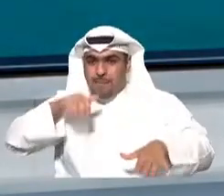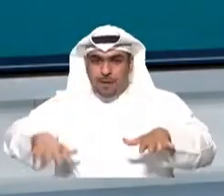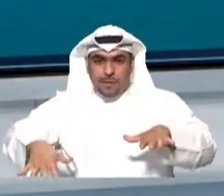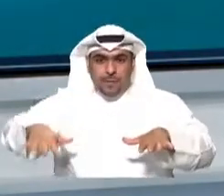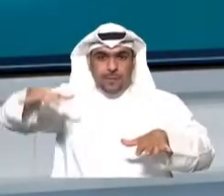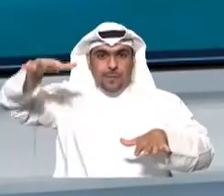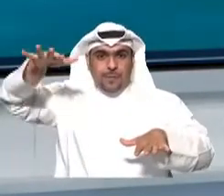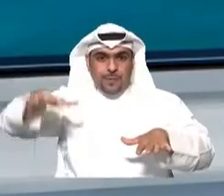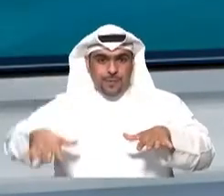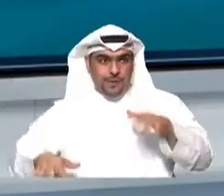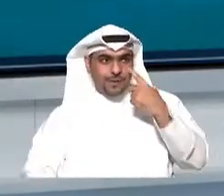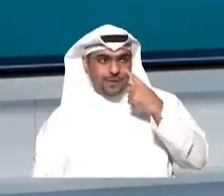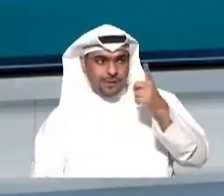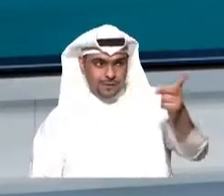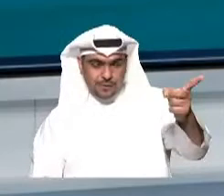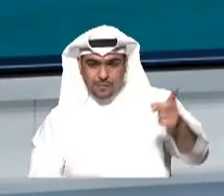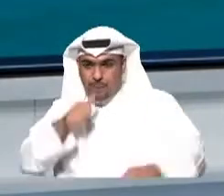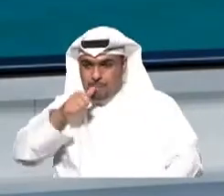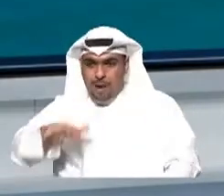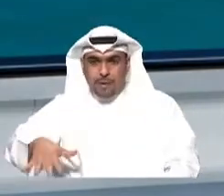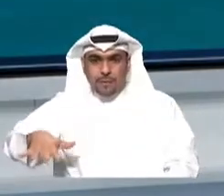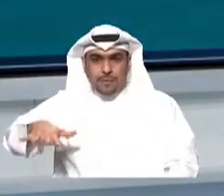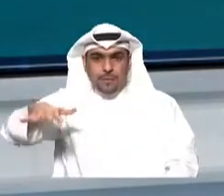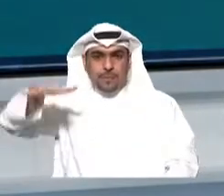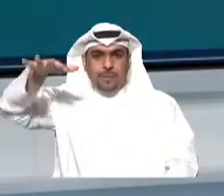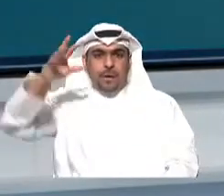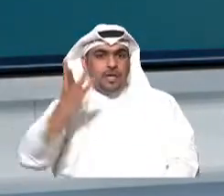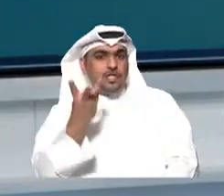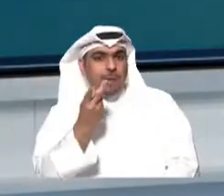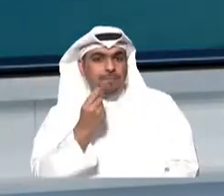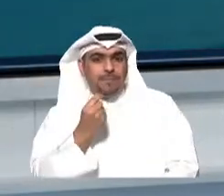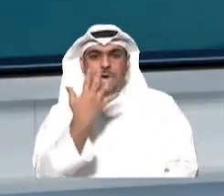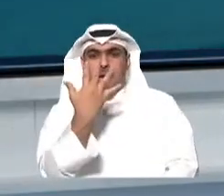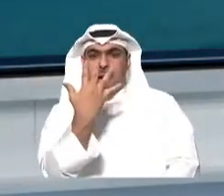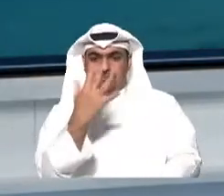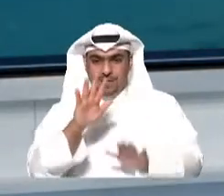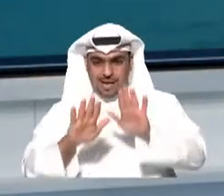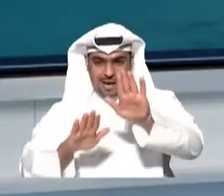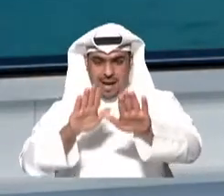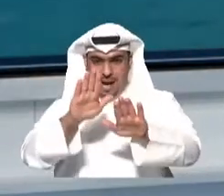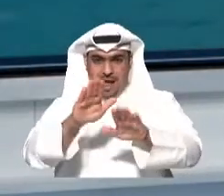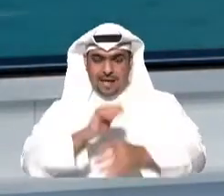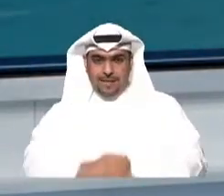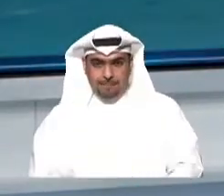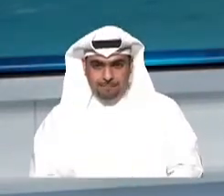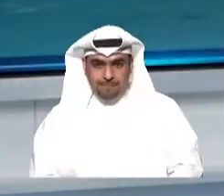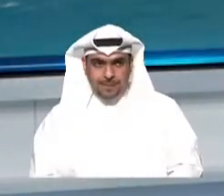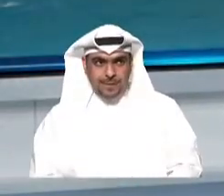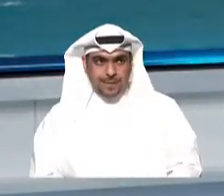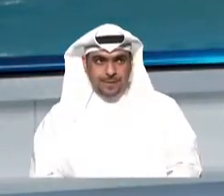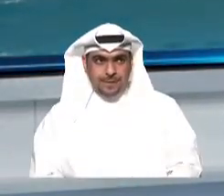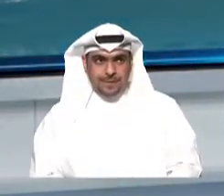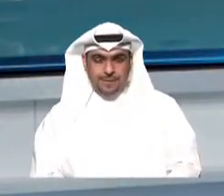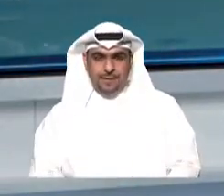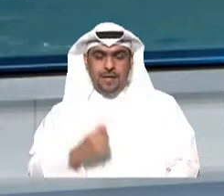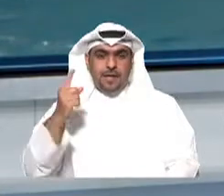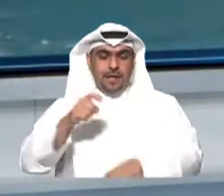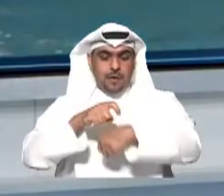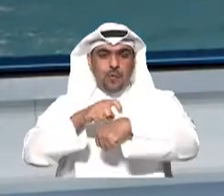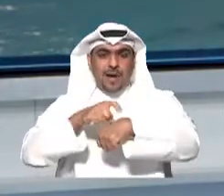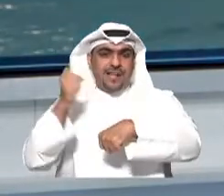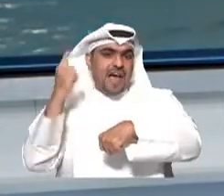إلى معتدل من 2 إلى 5 أقدام، متوقع ارتفاع الموج خلال 24 ساعة القادمة، وموعد أذان الفجر